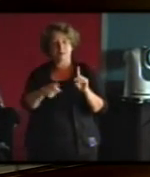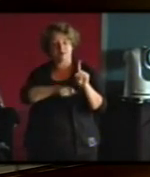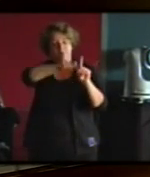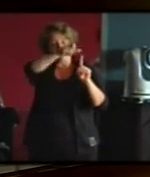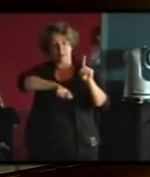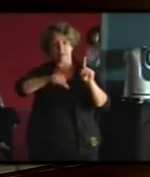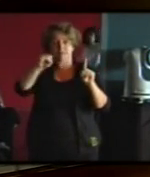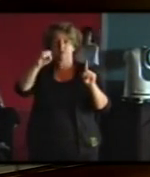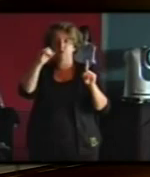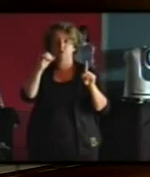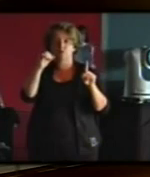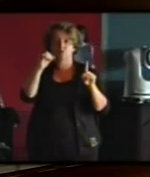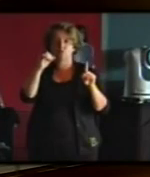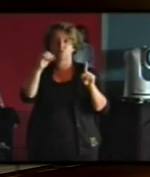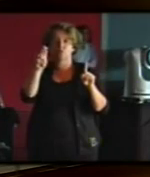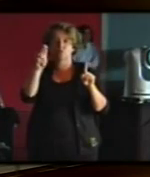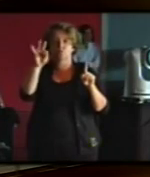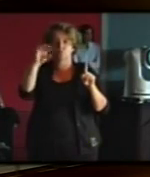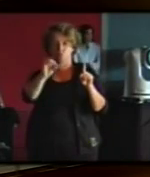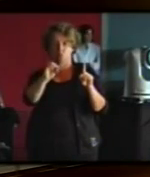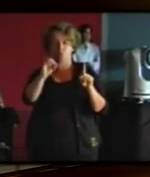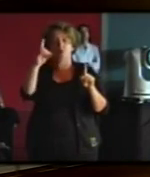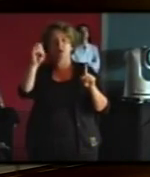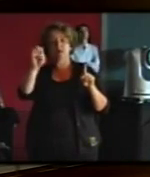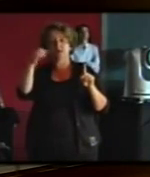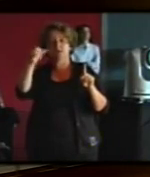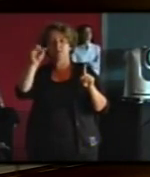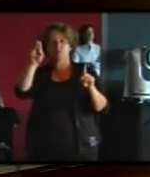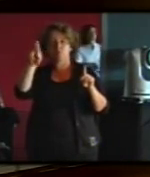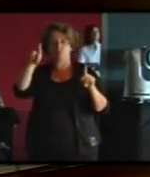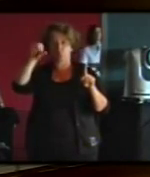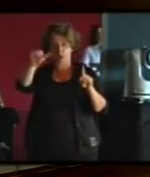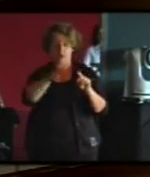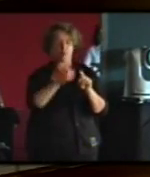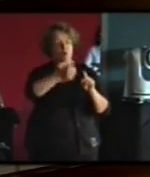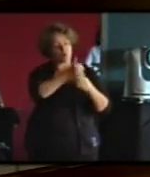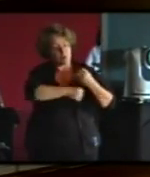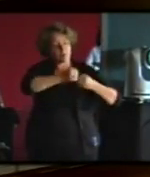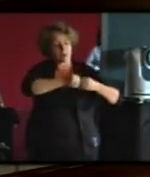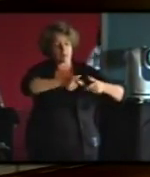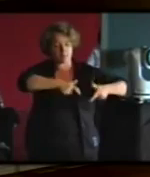construit des logements à Bordeaux. Merci messieurs, si vous avez terminé. Merci beaucoup en tout cas. Merci. Merci de votre apport.